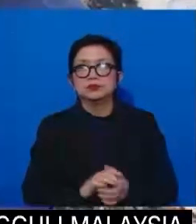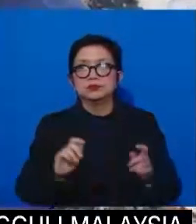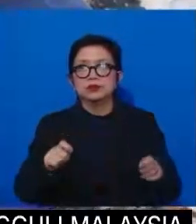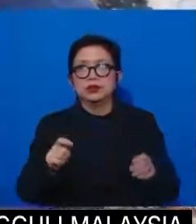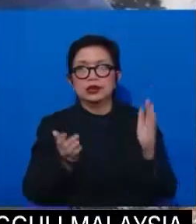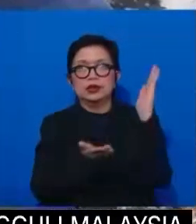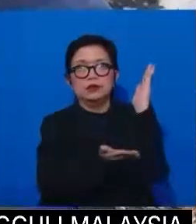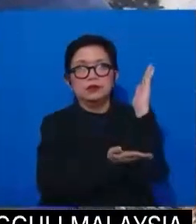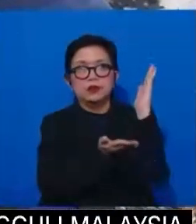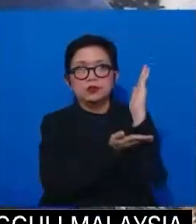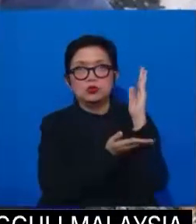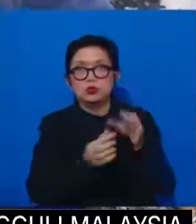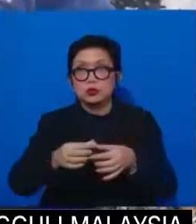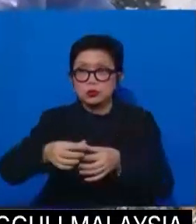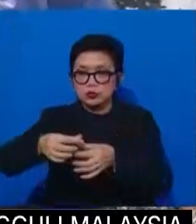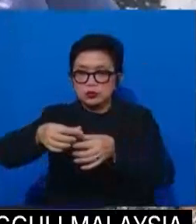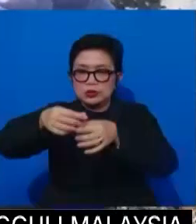ini. Caranya mudah.